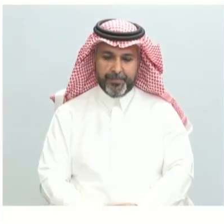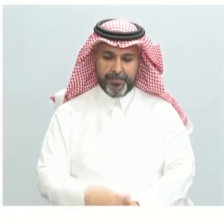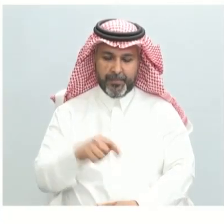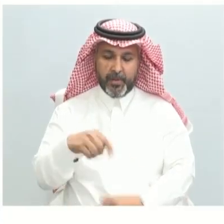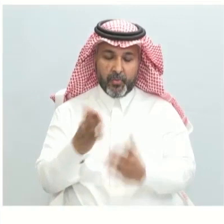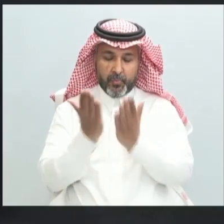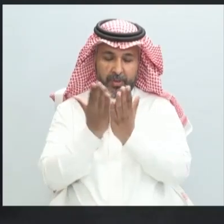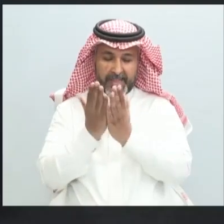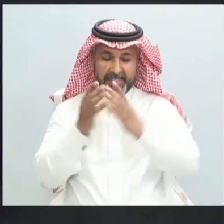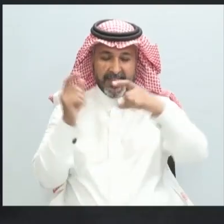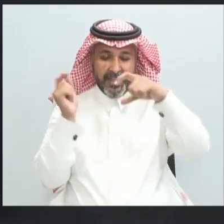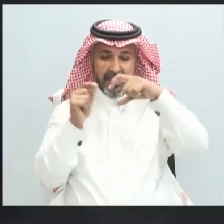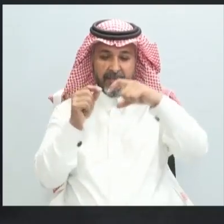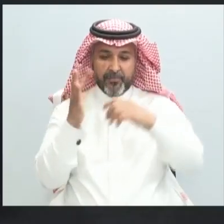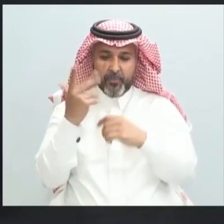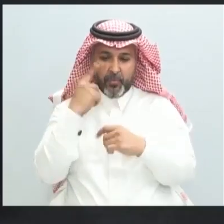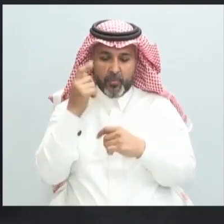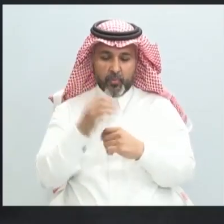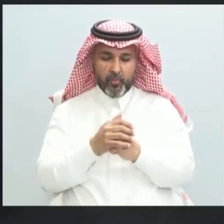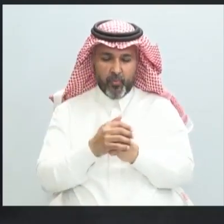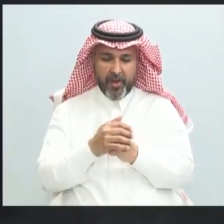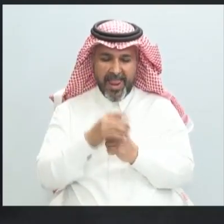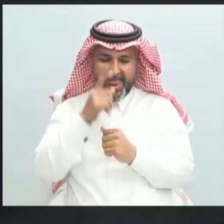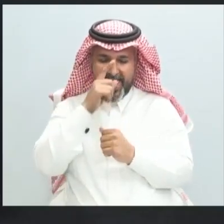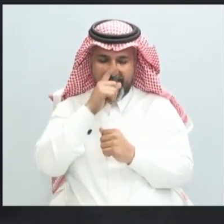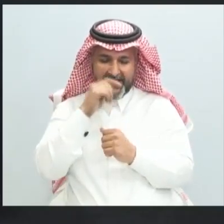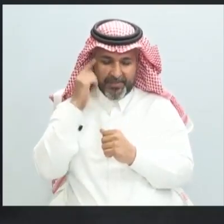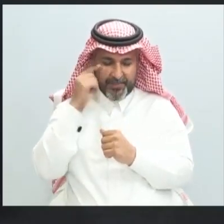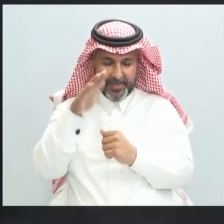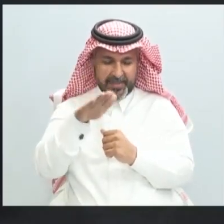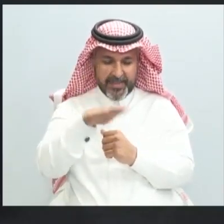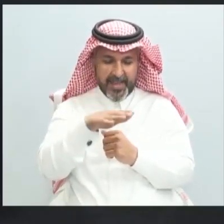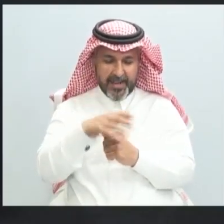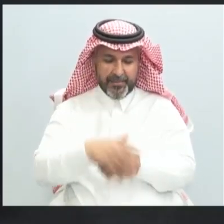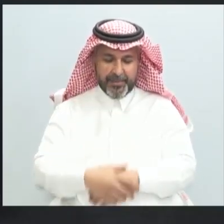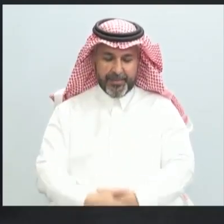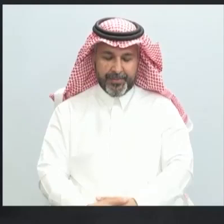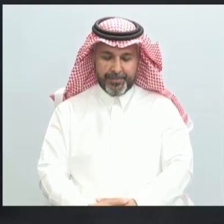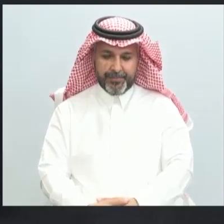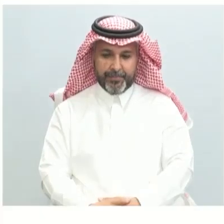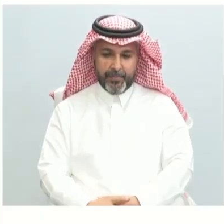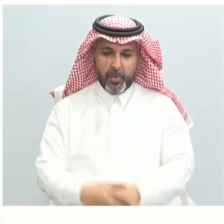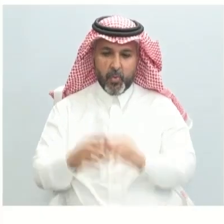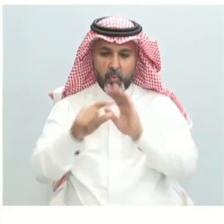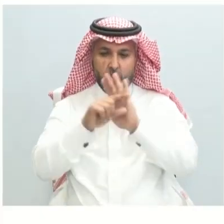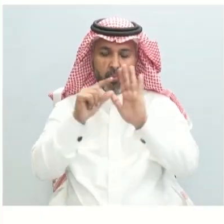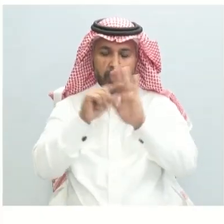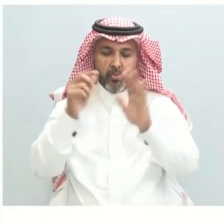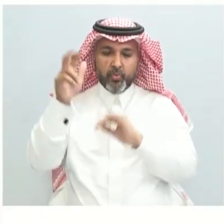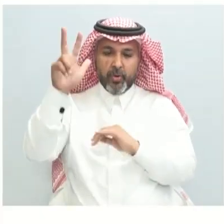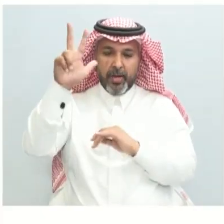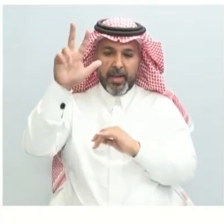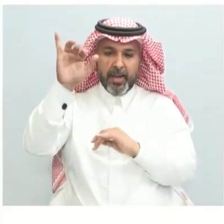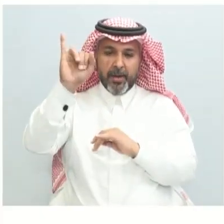نجي درسنا اليوم المواطنه المسؤوله المواطنه المسؤوله اهداف الدرس